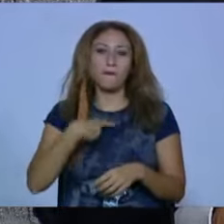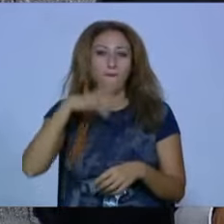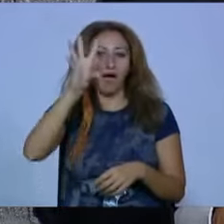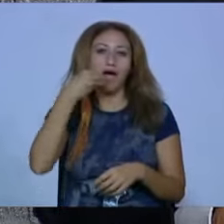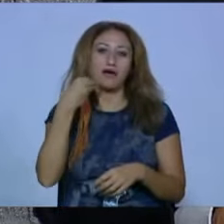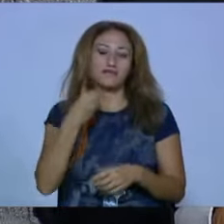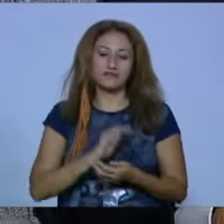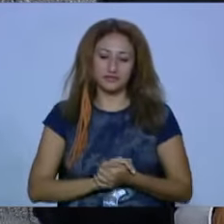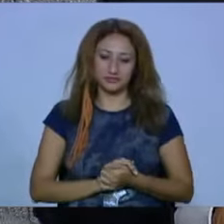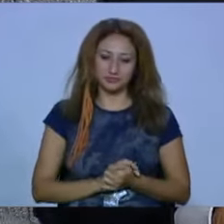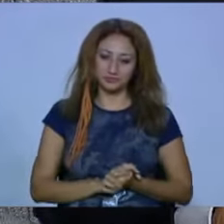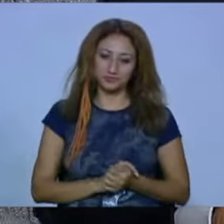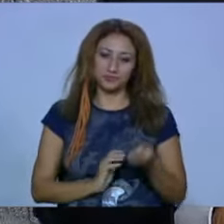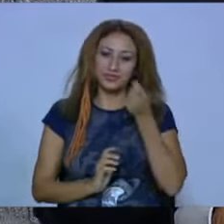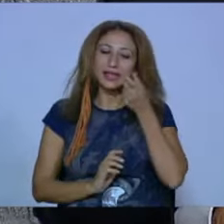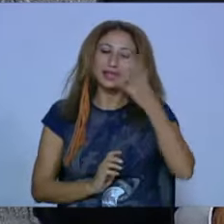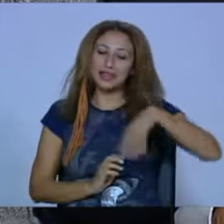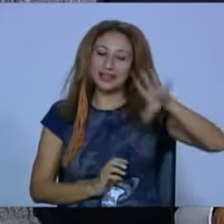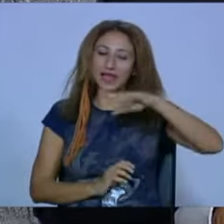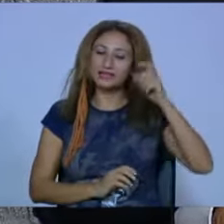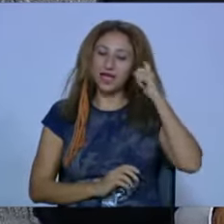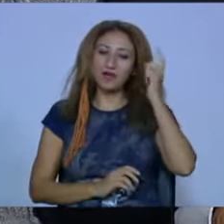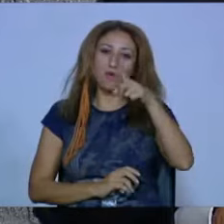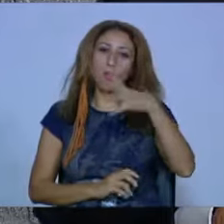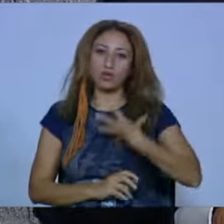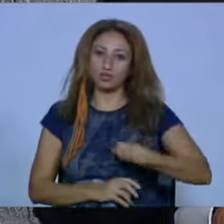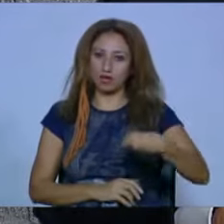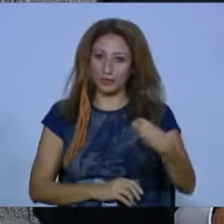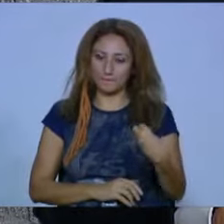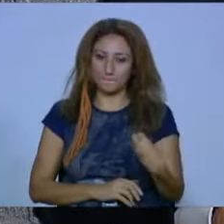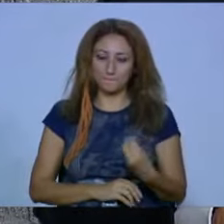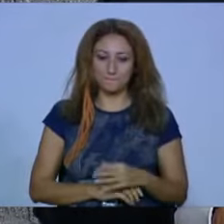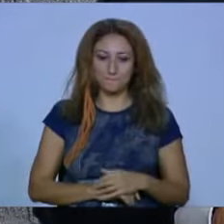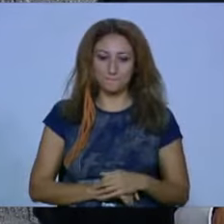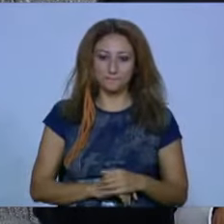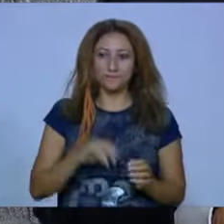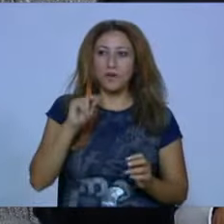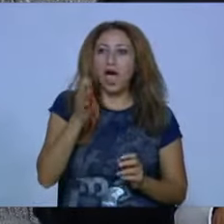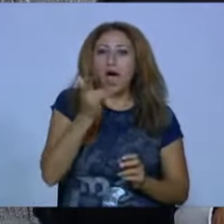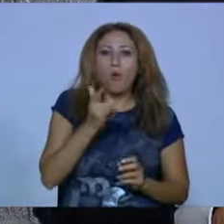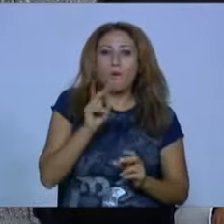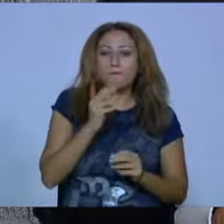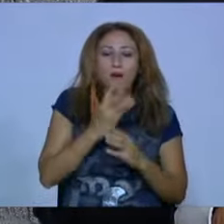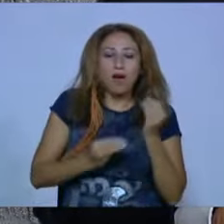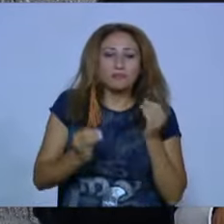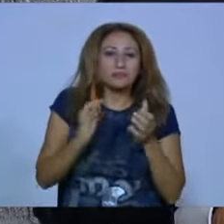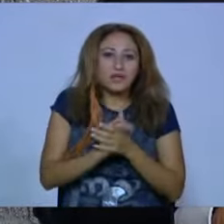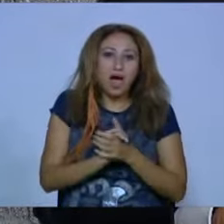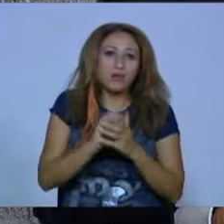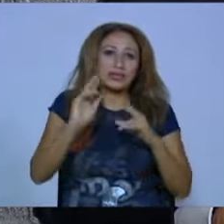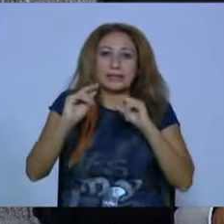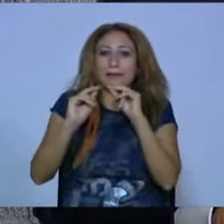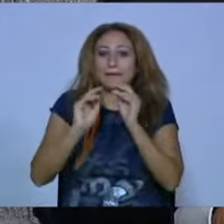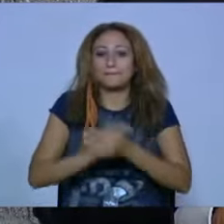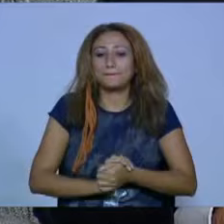كان جوه علاء وده اللي وصل للناس بشكل كبير يعني، اللي خلاهم يحسوا ان هو اخوهم ابنهم صاحبهم